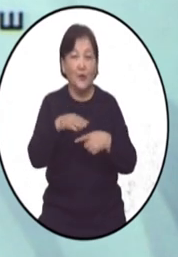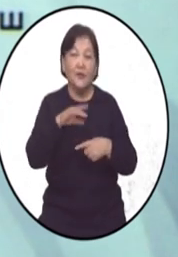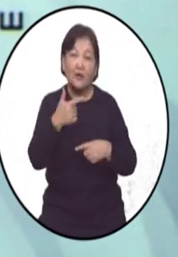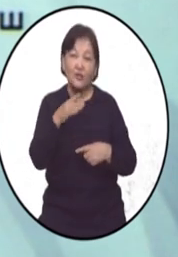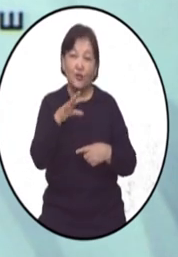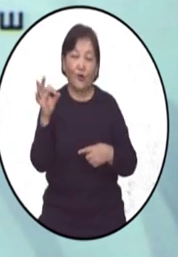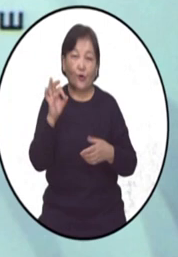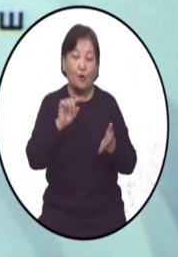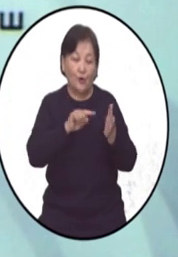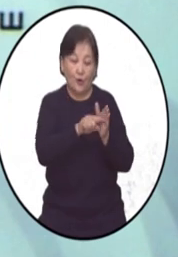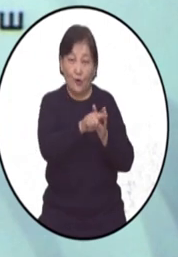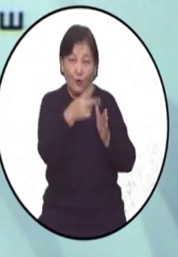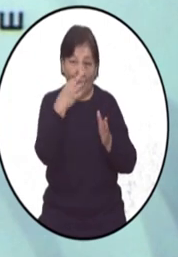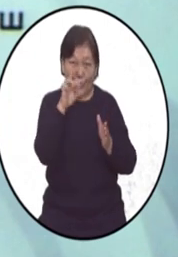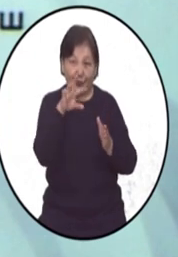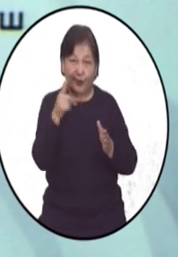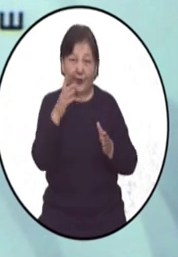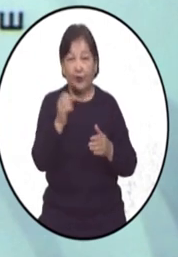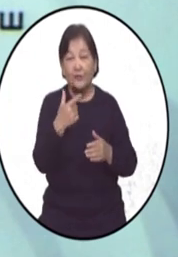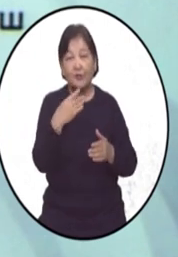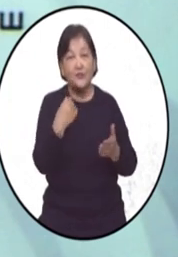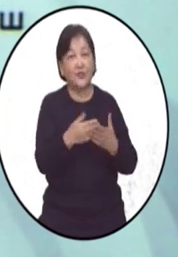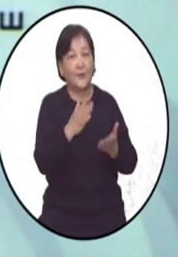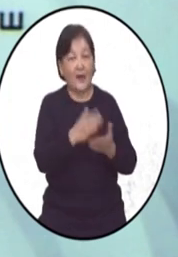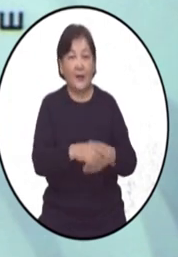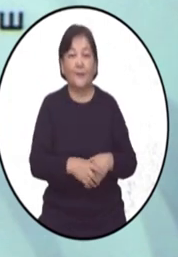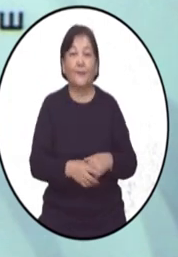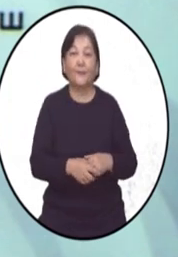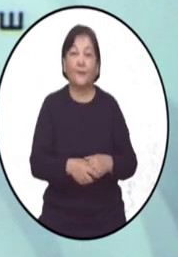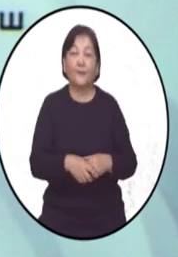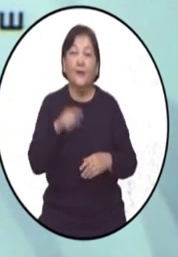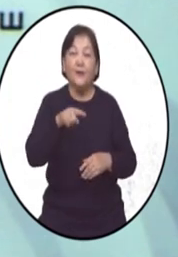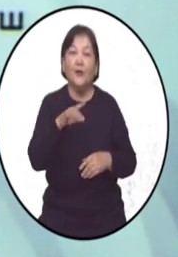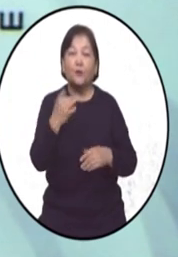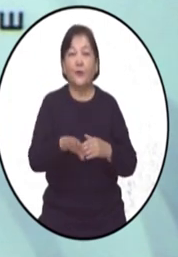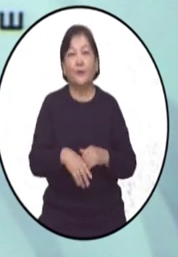юм бодлого байна. За энэ бодлогыг бодохын тулд бол